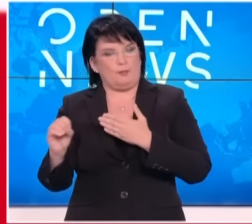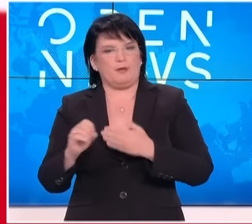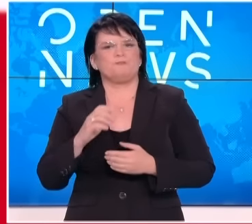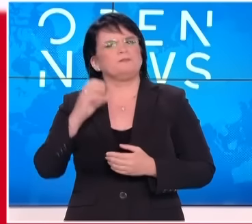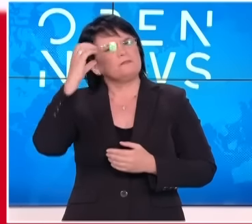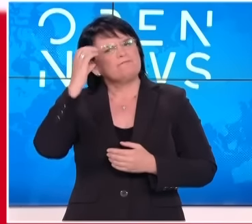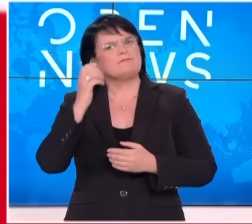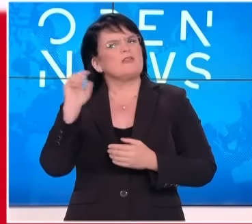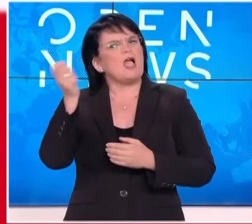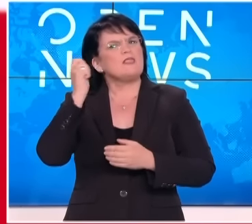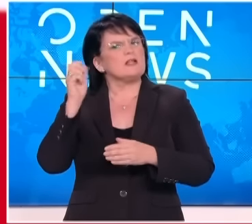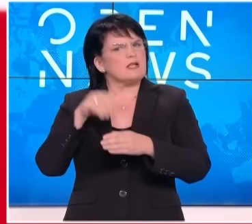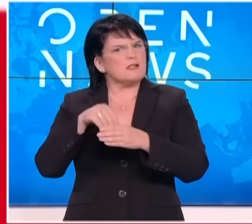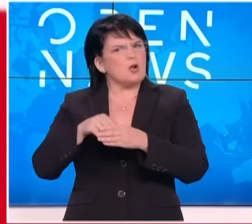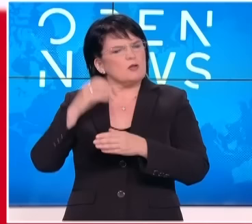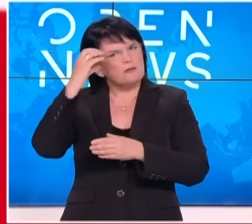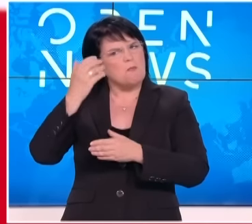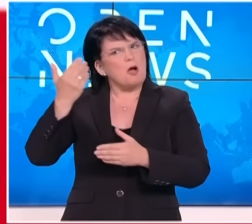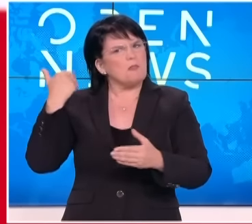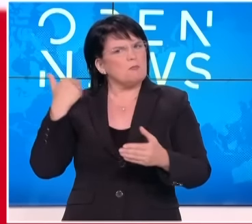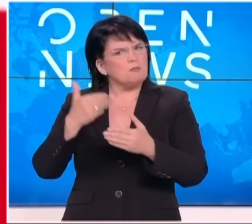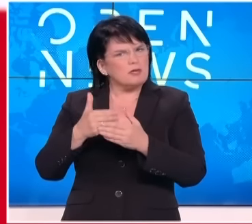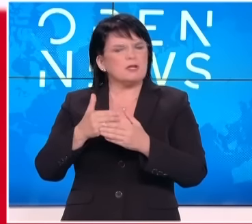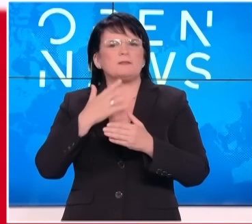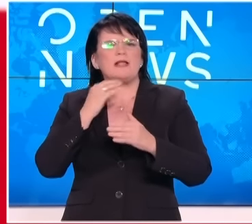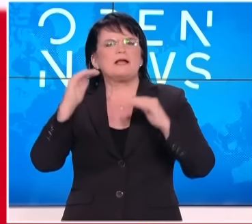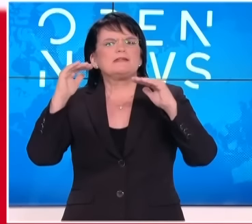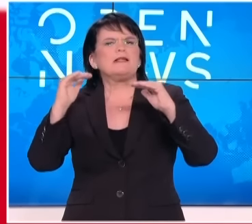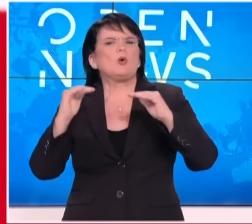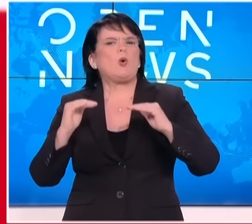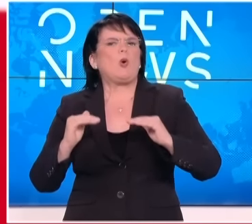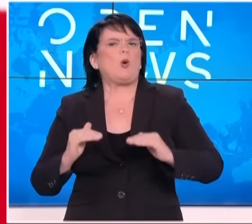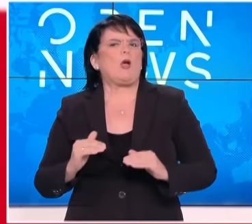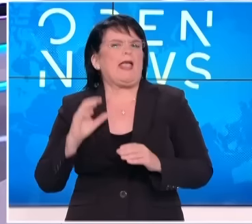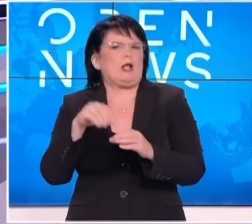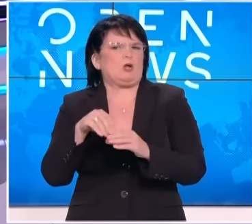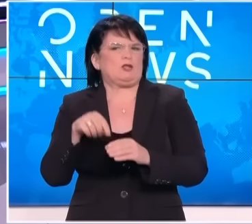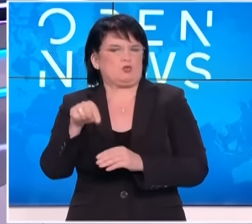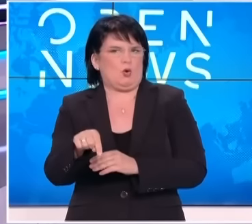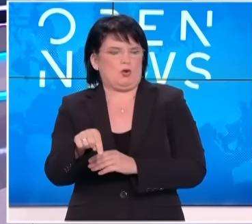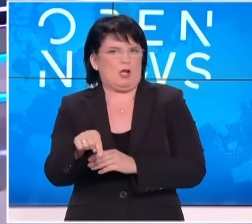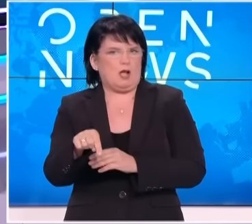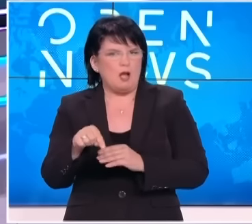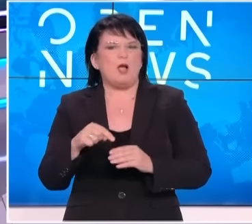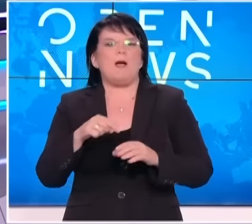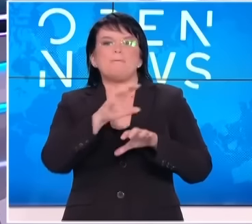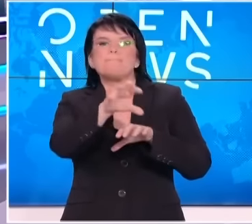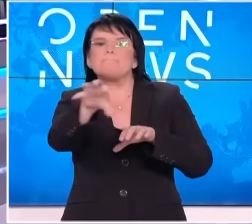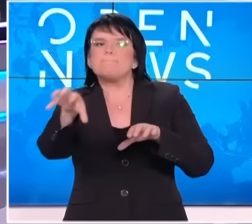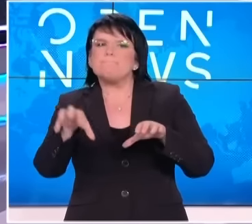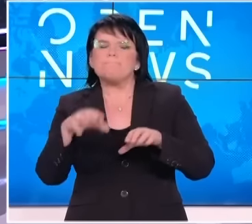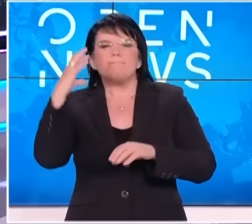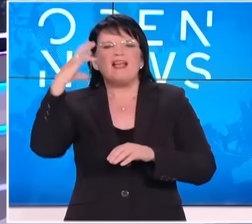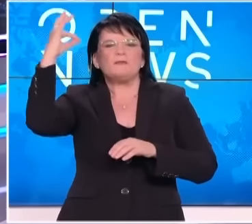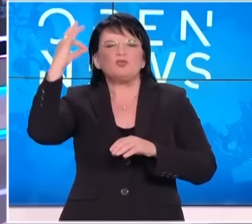εκλογές αν και έγινε προσπάθεια να υπάρξει ένα υποτονικό κλίμα σε αυτές τις εκλογές και σε πολλές περιπτώσεις